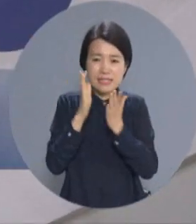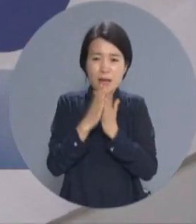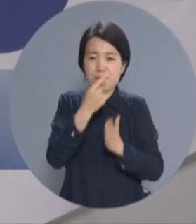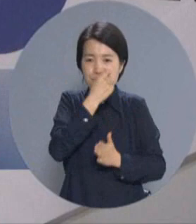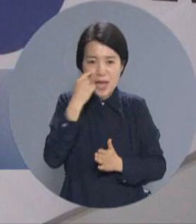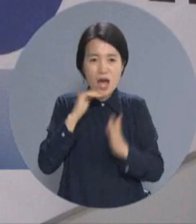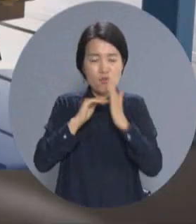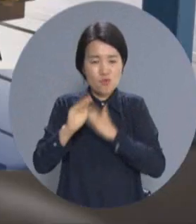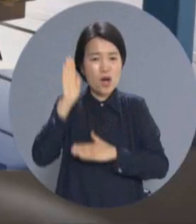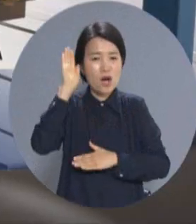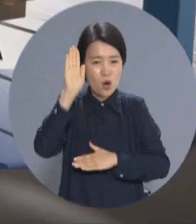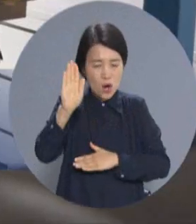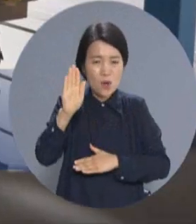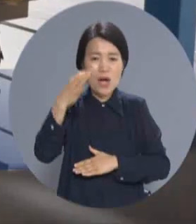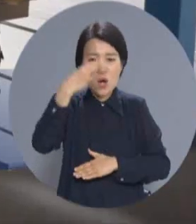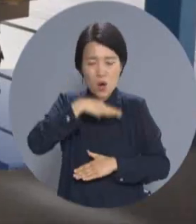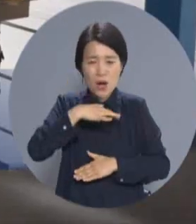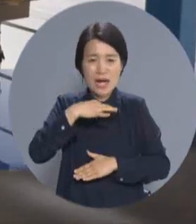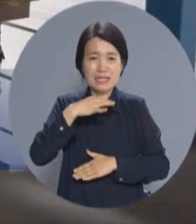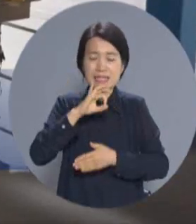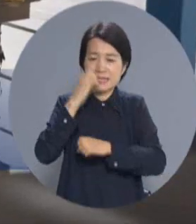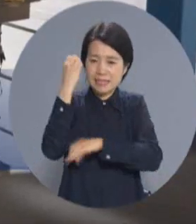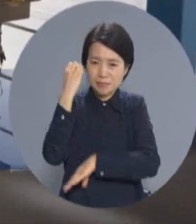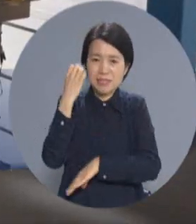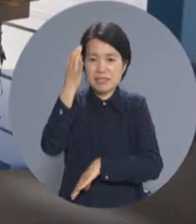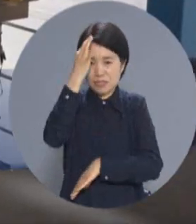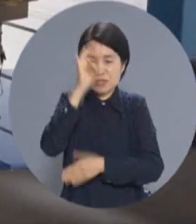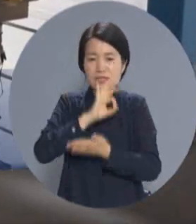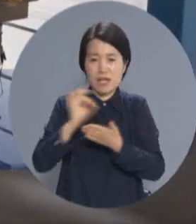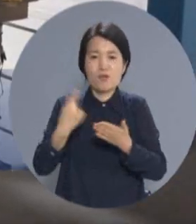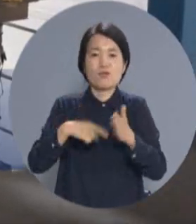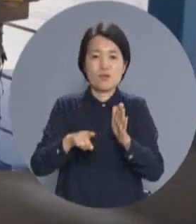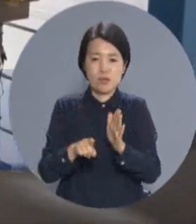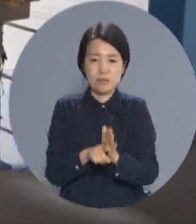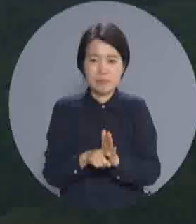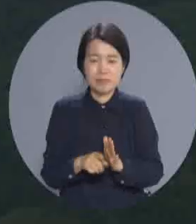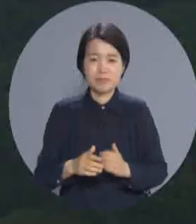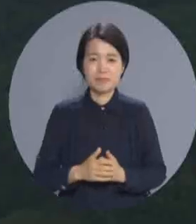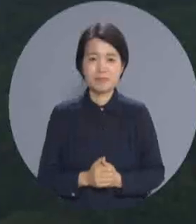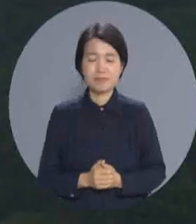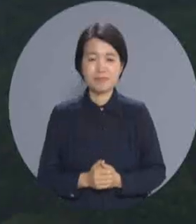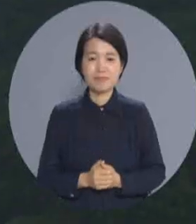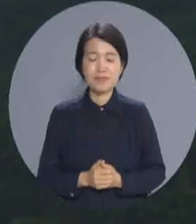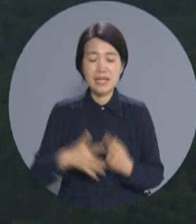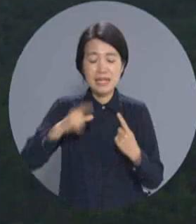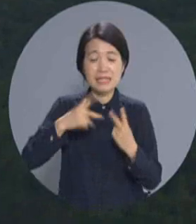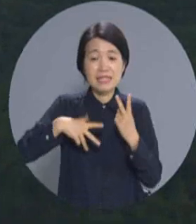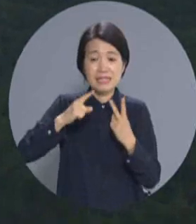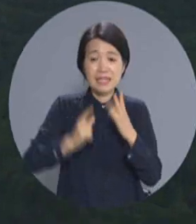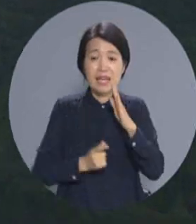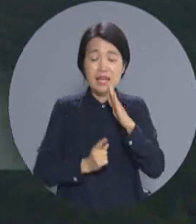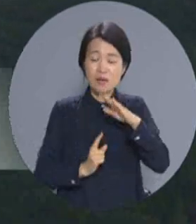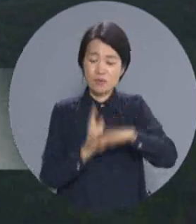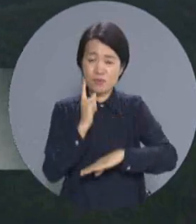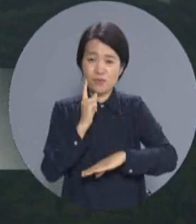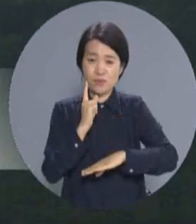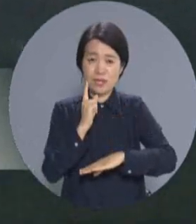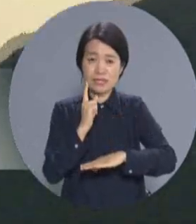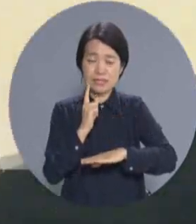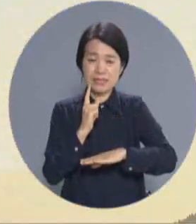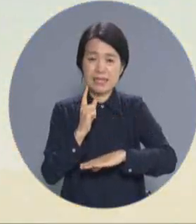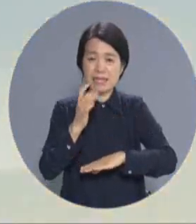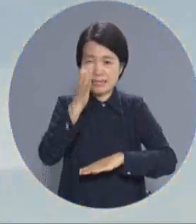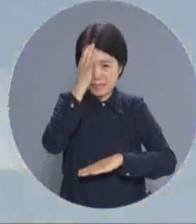검증하고 향후 실용화 기반 기술로 사용하기 위함입니다. 1차와 2차 발사가 발사체의